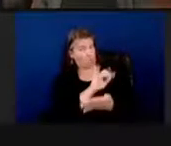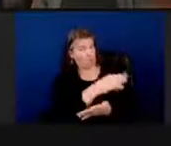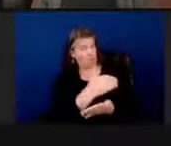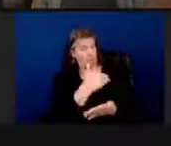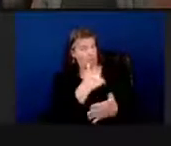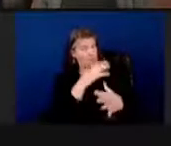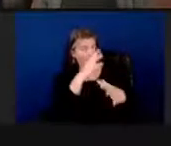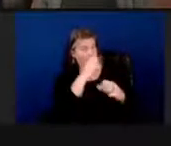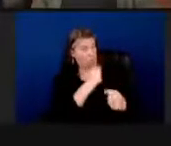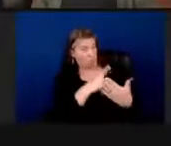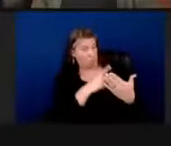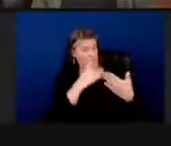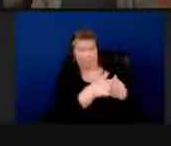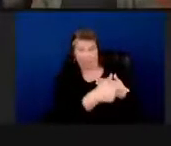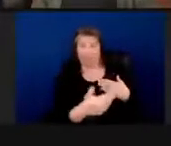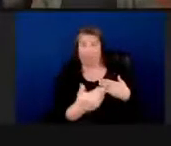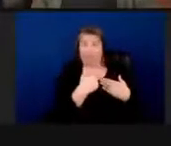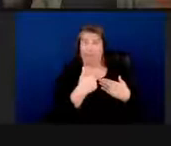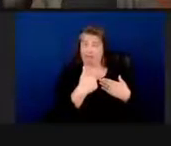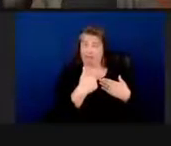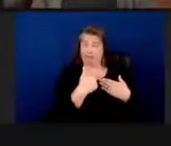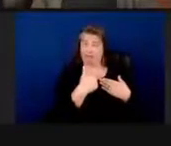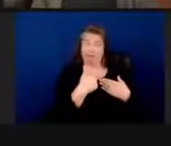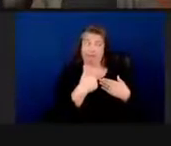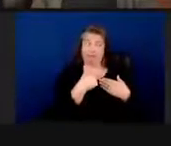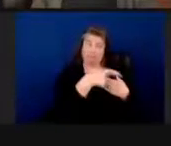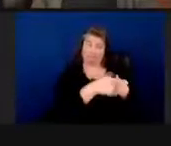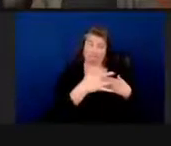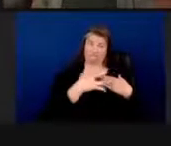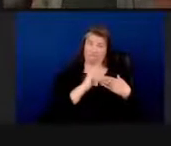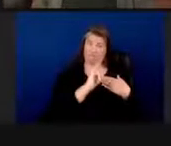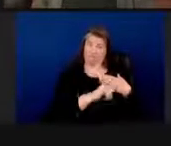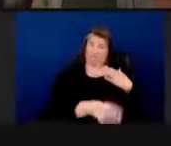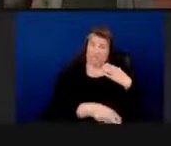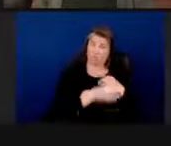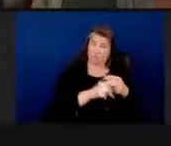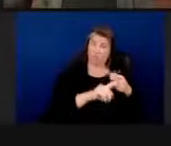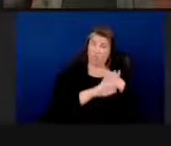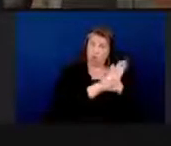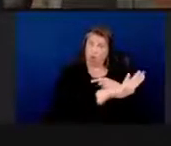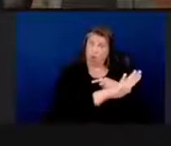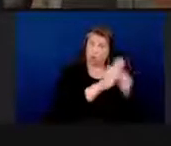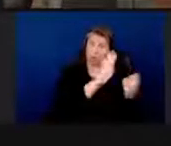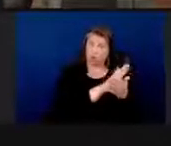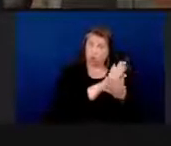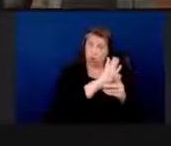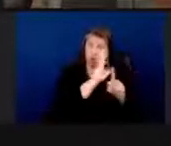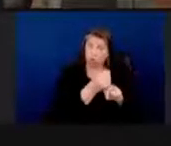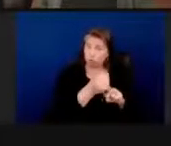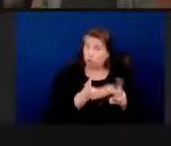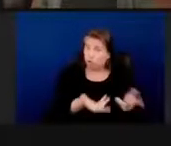Na kuhusiana na shule ambazo zina mpango huu wa Sumaku, je,